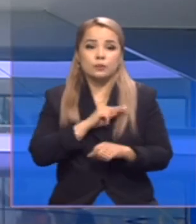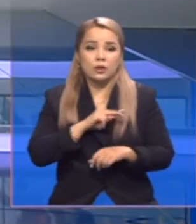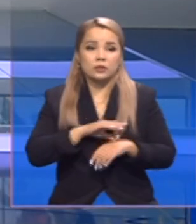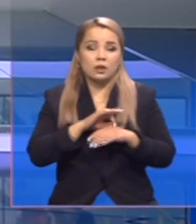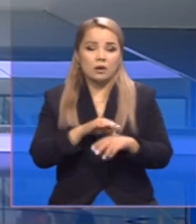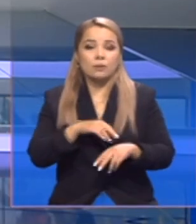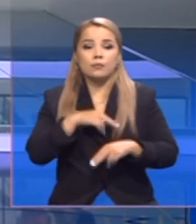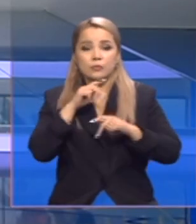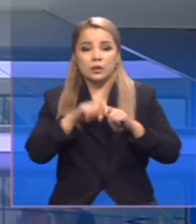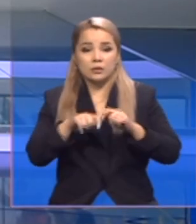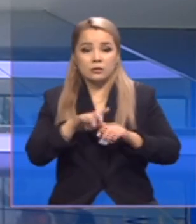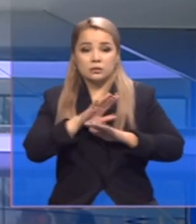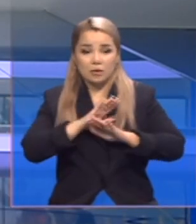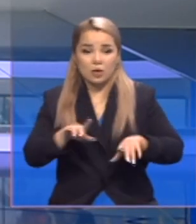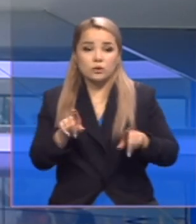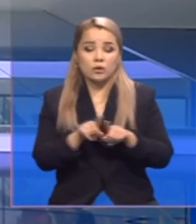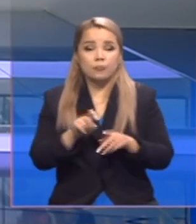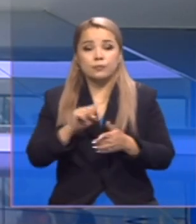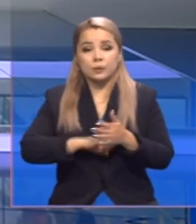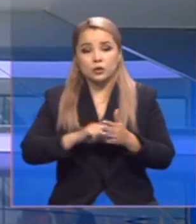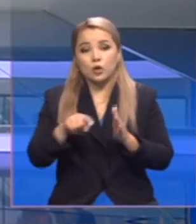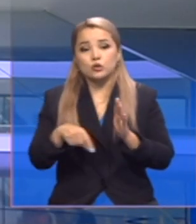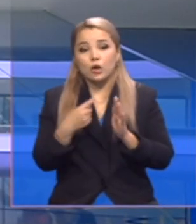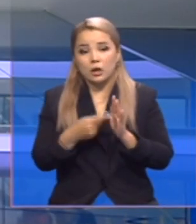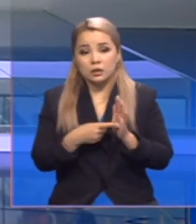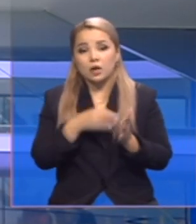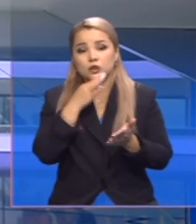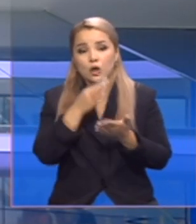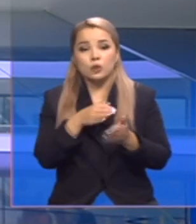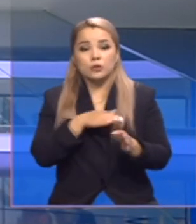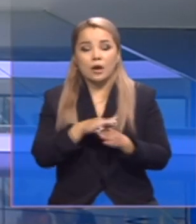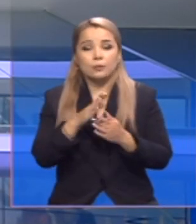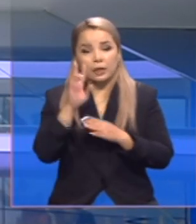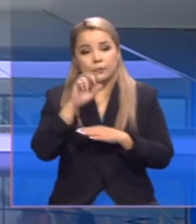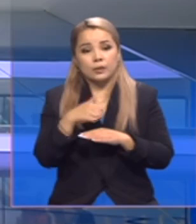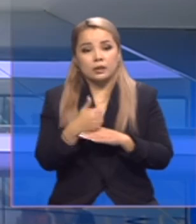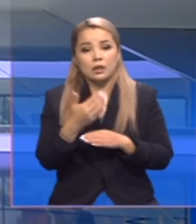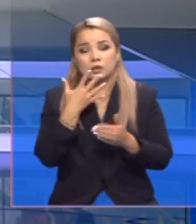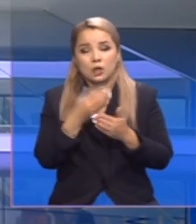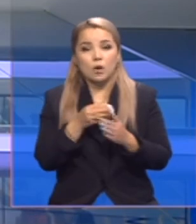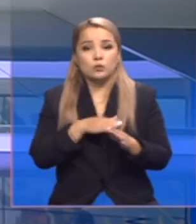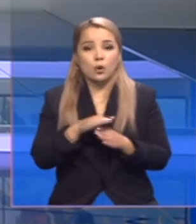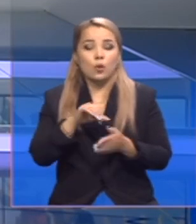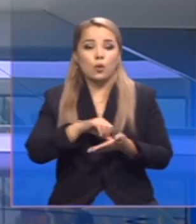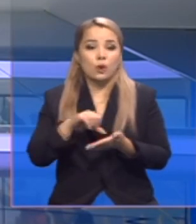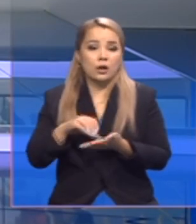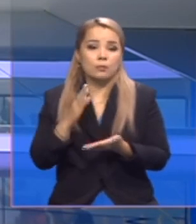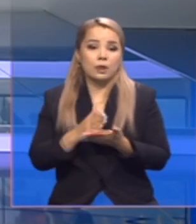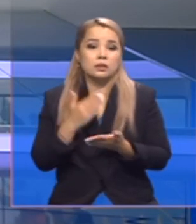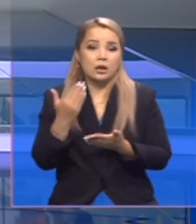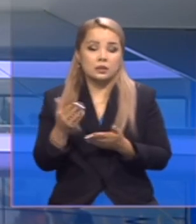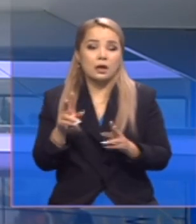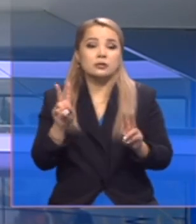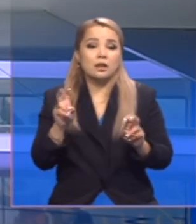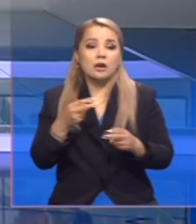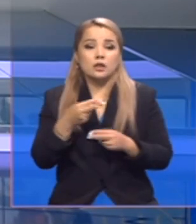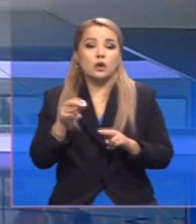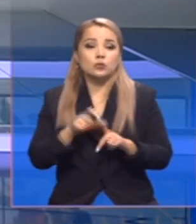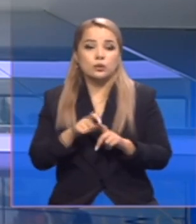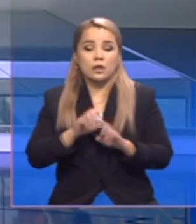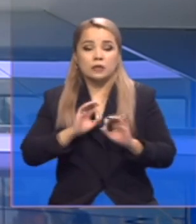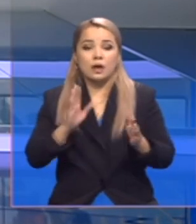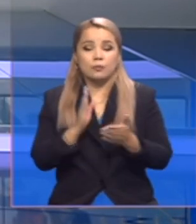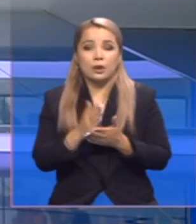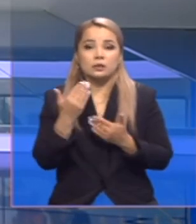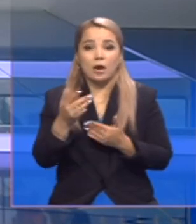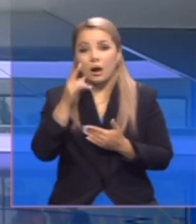немғұрайлық па? Қалай болғанда да бұл сұраққа толық жауап алу үшін мемлекеттің толық өкілеттігі бар. Цитатаның соңы.